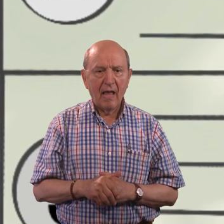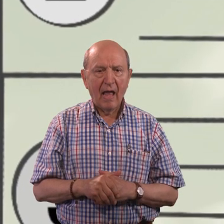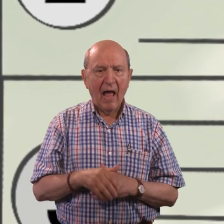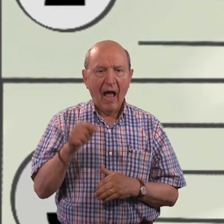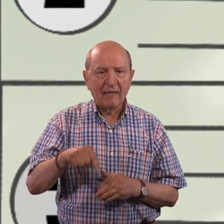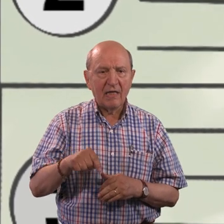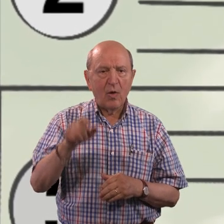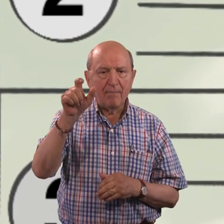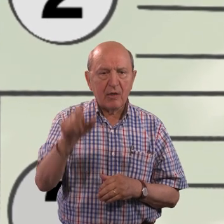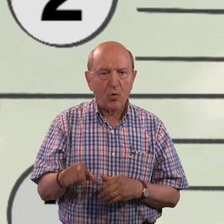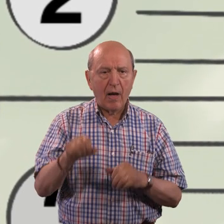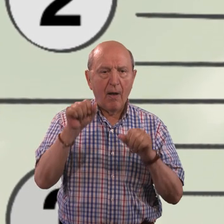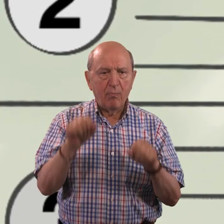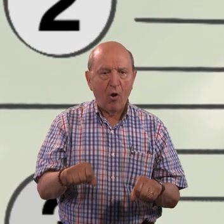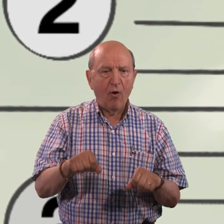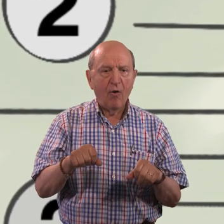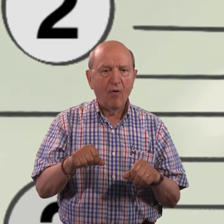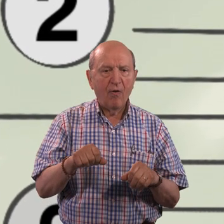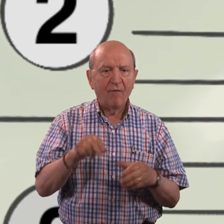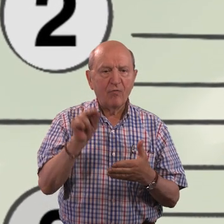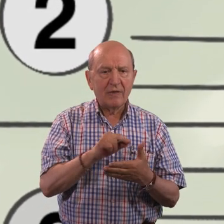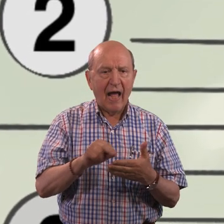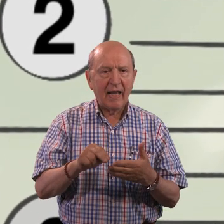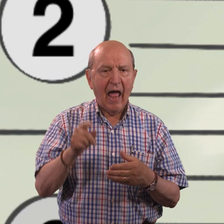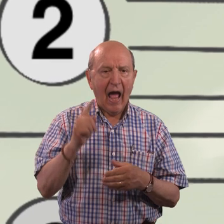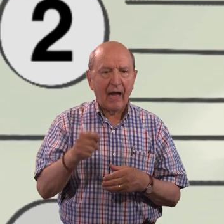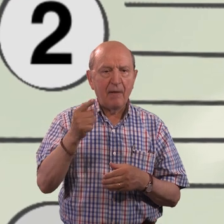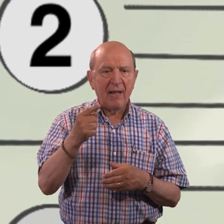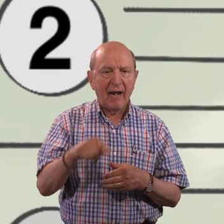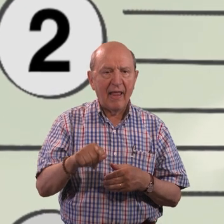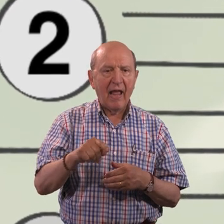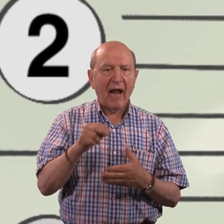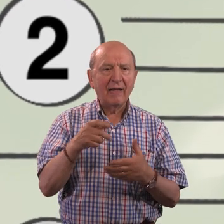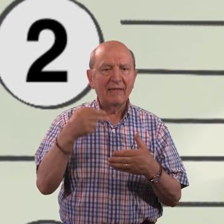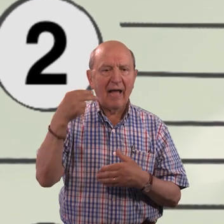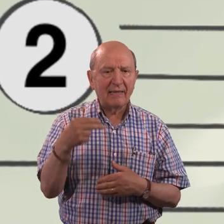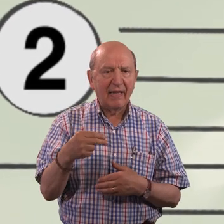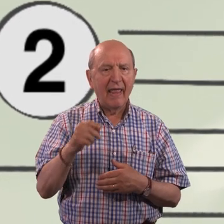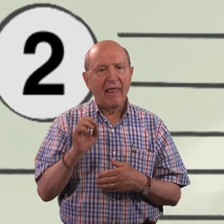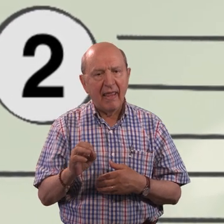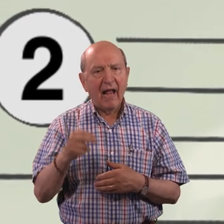adesso il Signore Rossi può votare anche per le candidate e i candidati